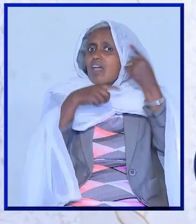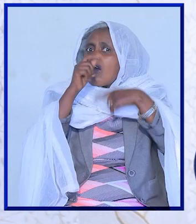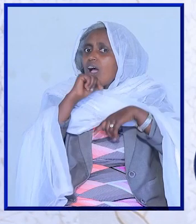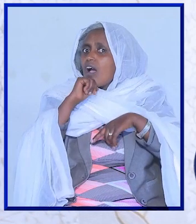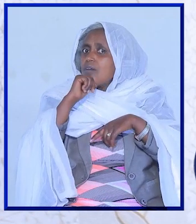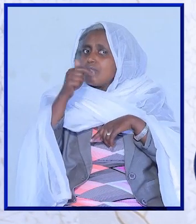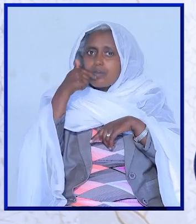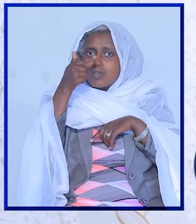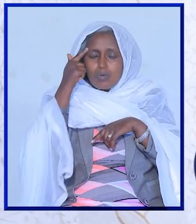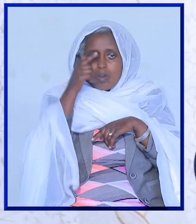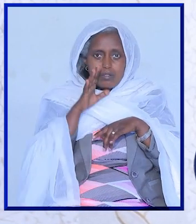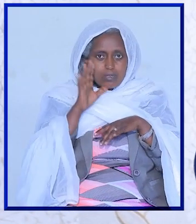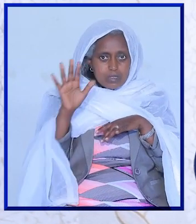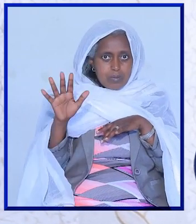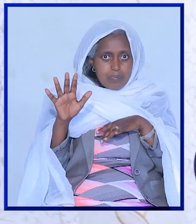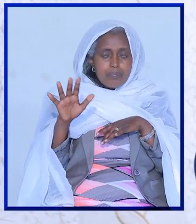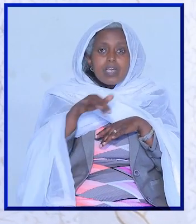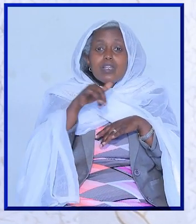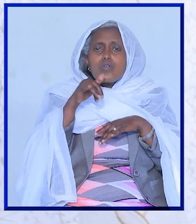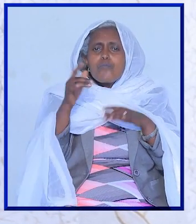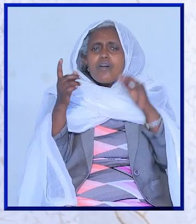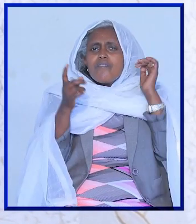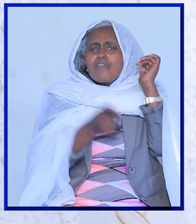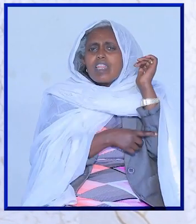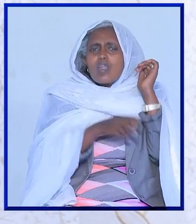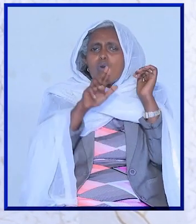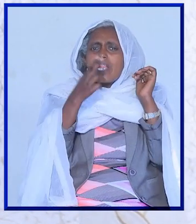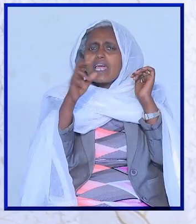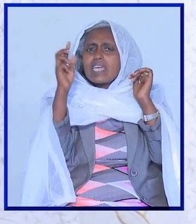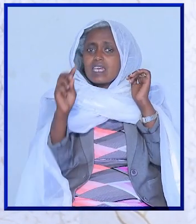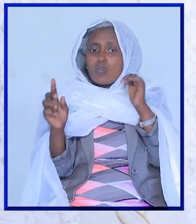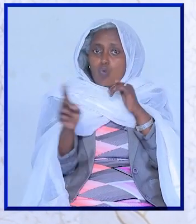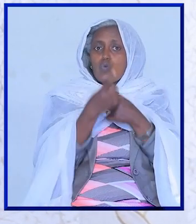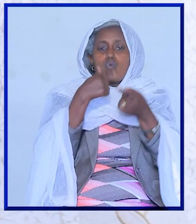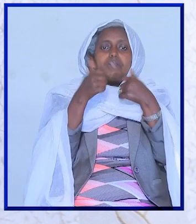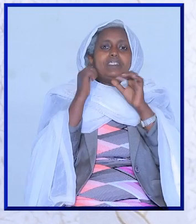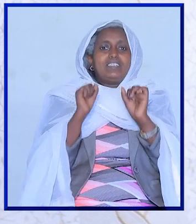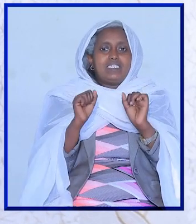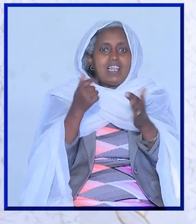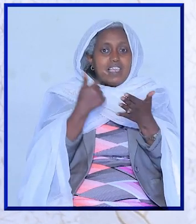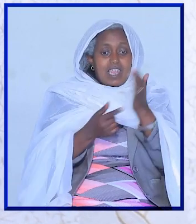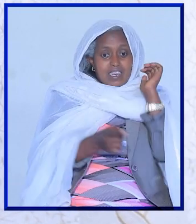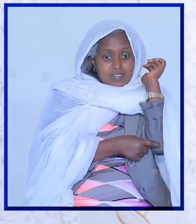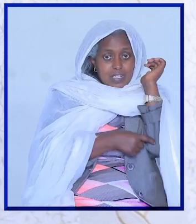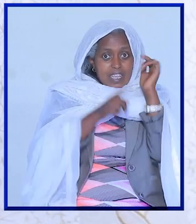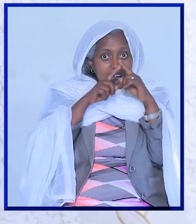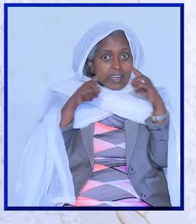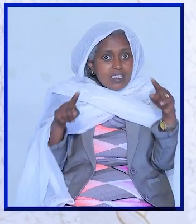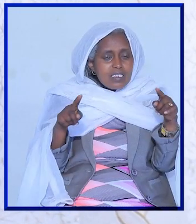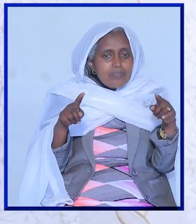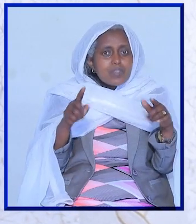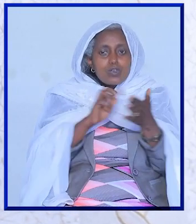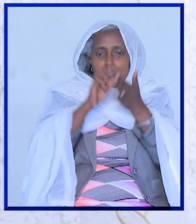አይመጣም ተብሎ አይታሰብም። እንዲያውም በረቀቀ መልኩ ነው ፈተና ሊመጣ የሚችለው። ያንን ፈተና ግን